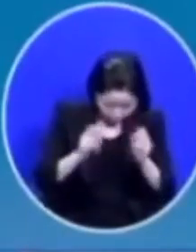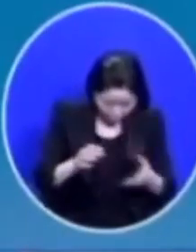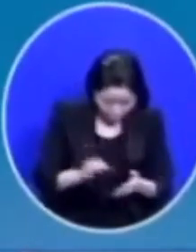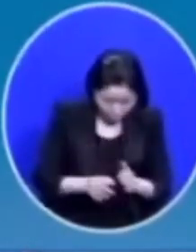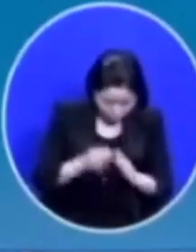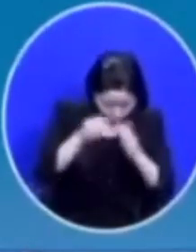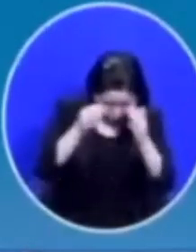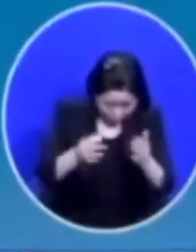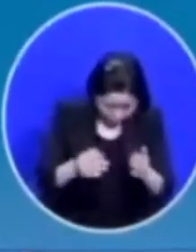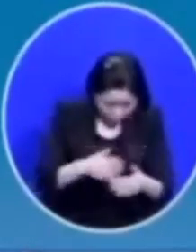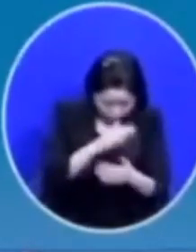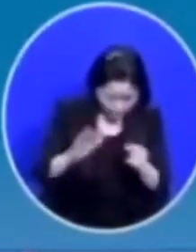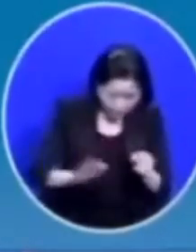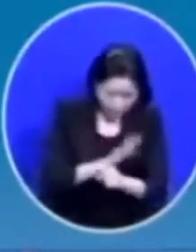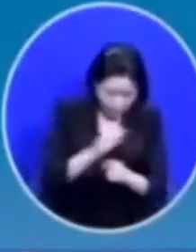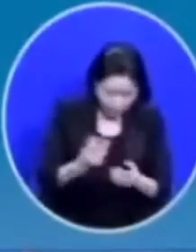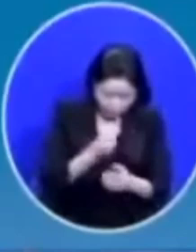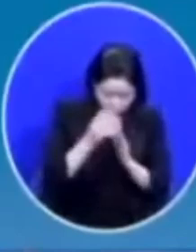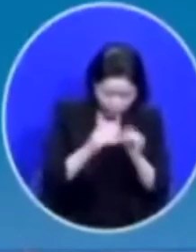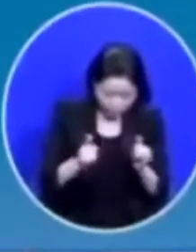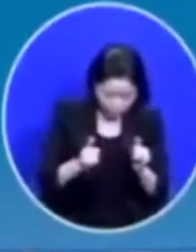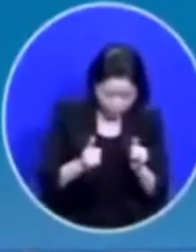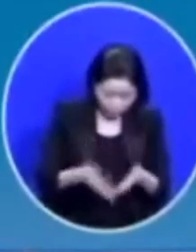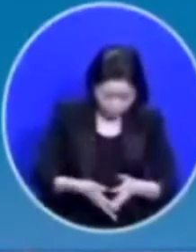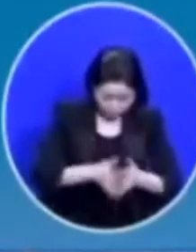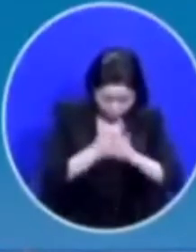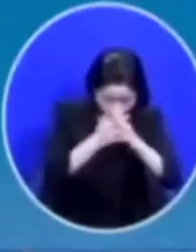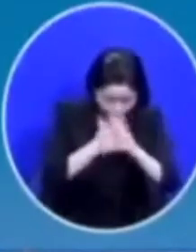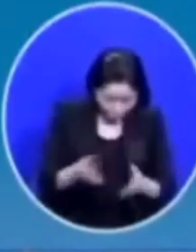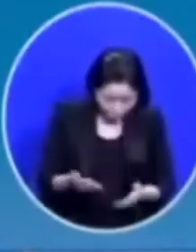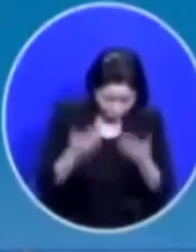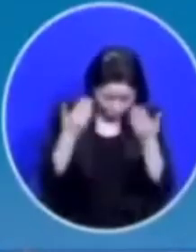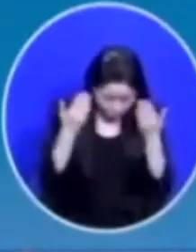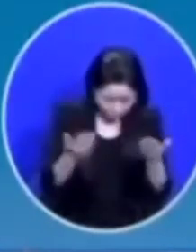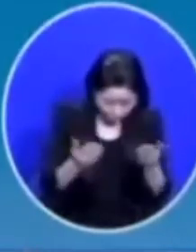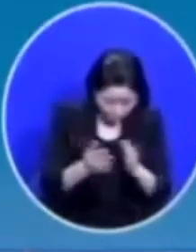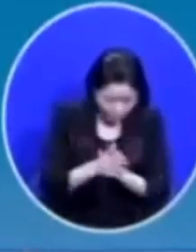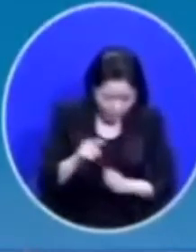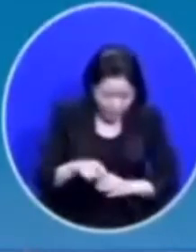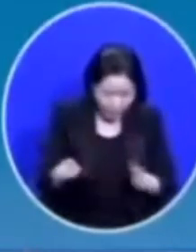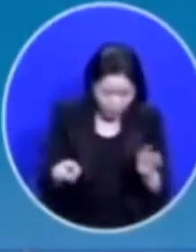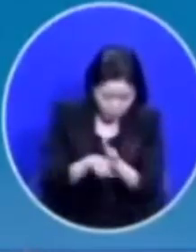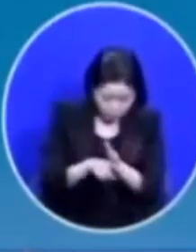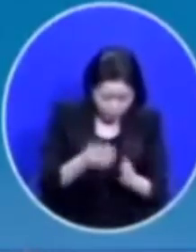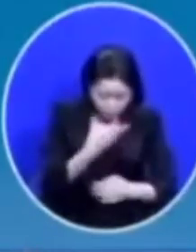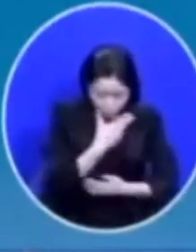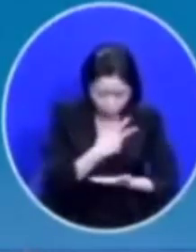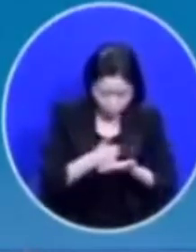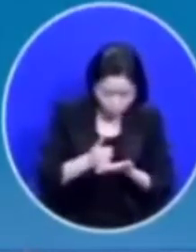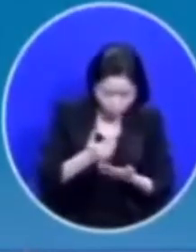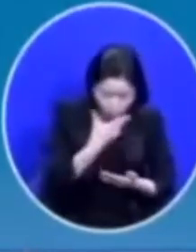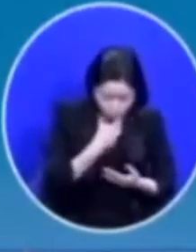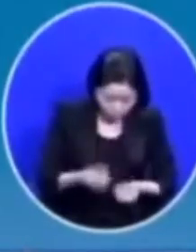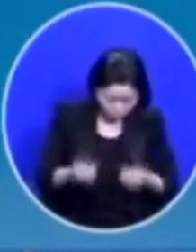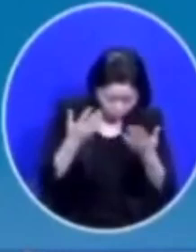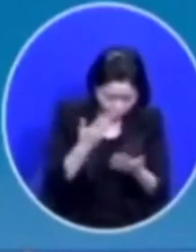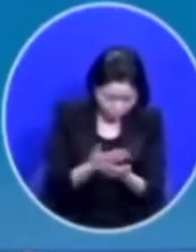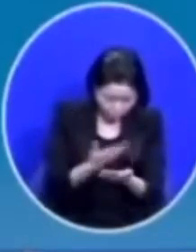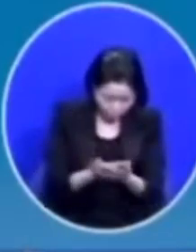사랑하는 성도들 건축 원금을 복무 나는 하나님 그 믿음의 주님의 축복해 주시기를